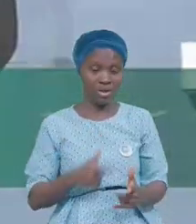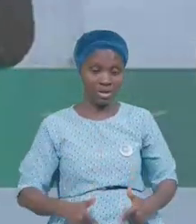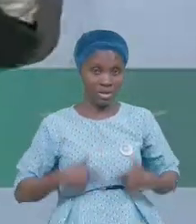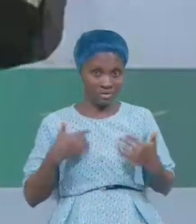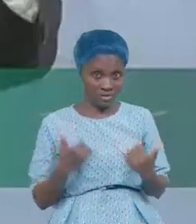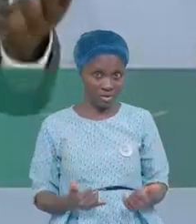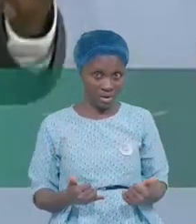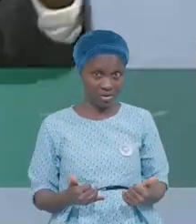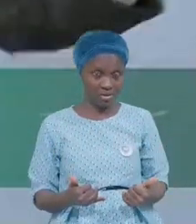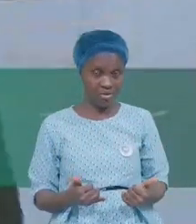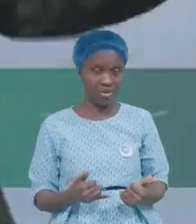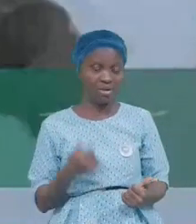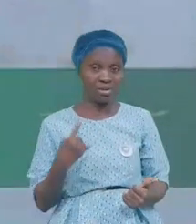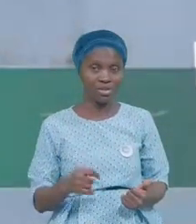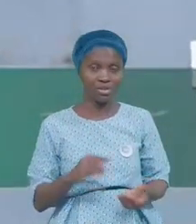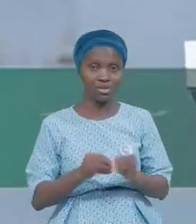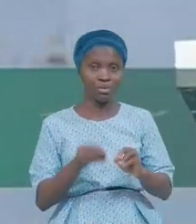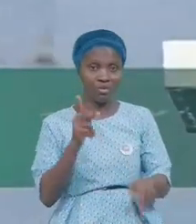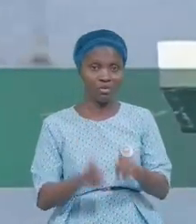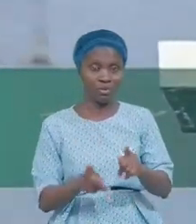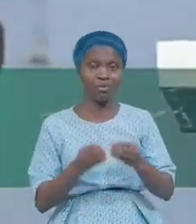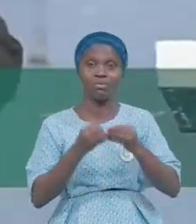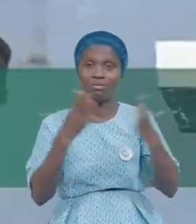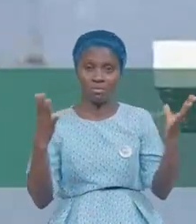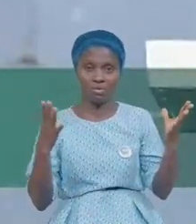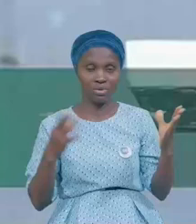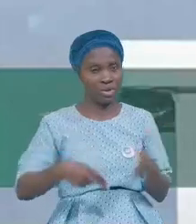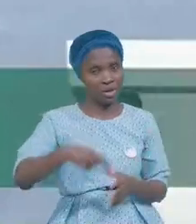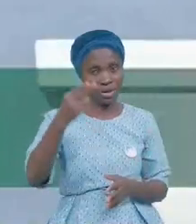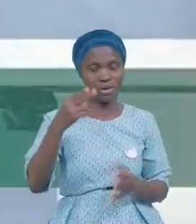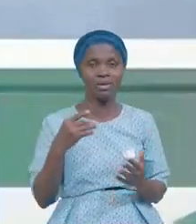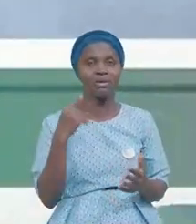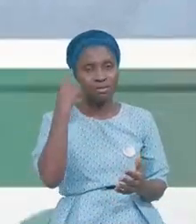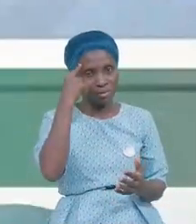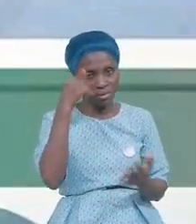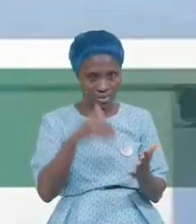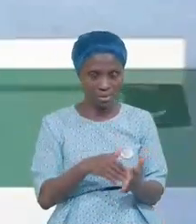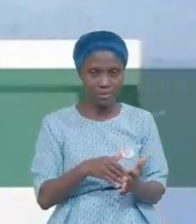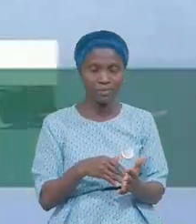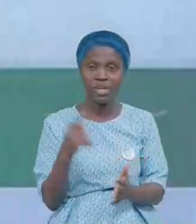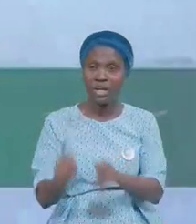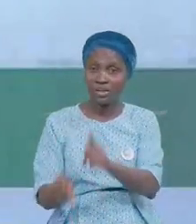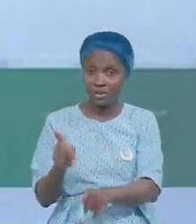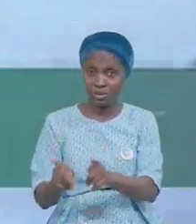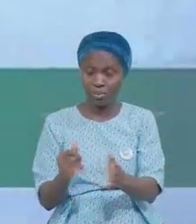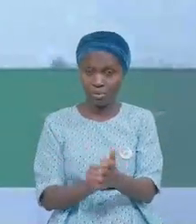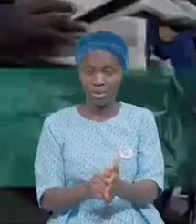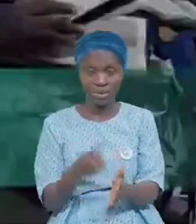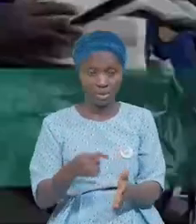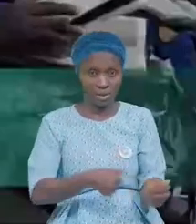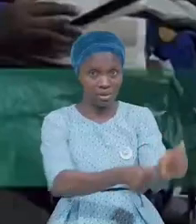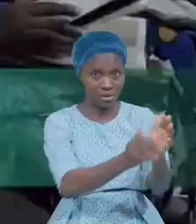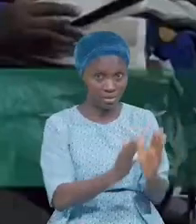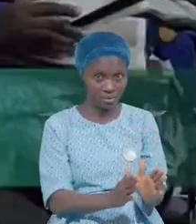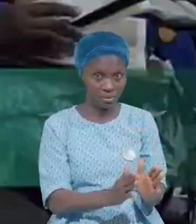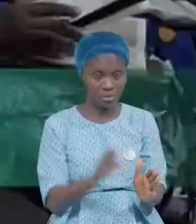est beaucoup, beaucoup plus grande. Réfléchissez encore. Ce que les apôtres